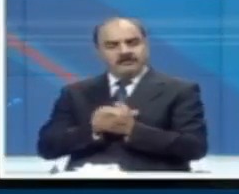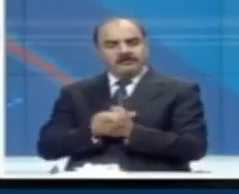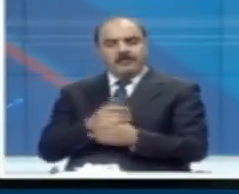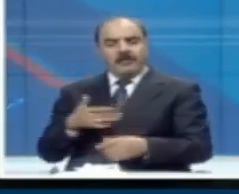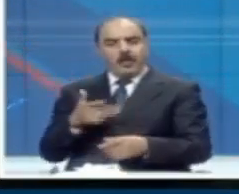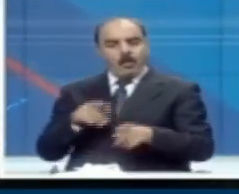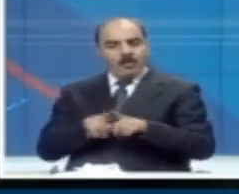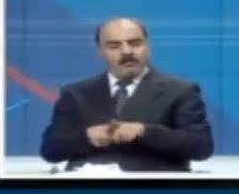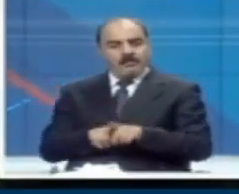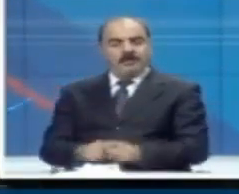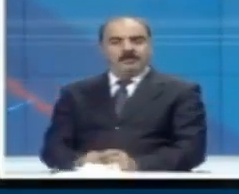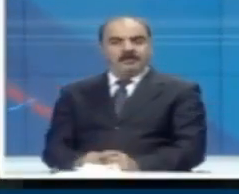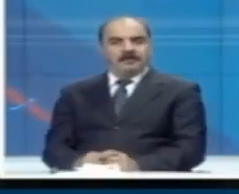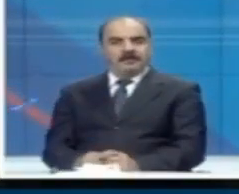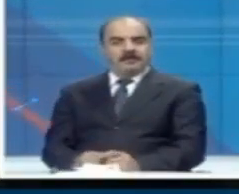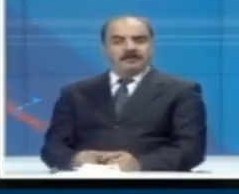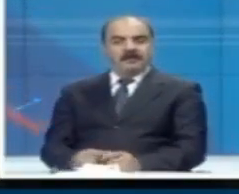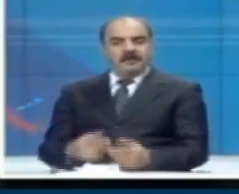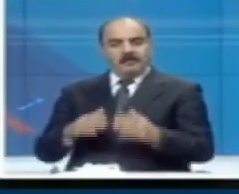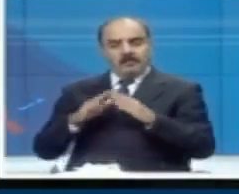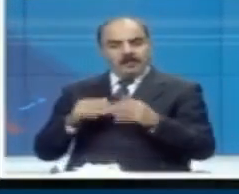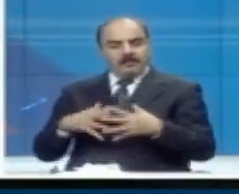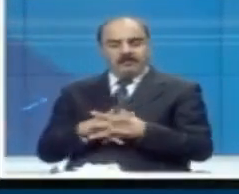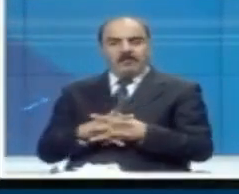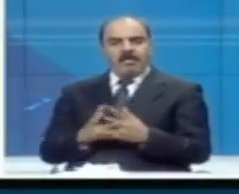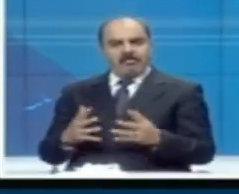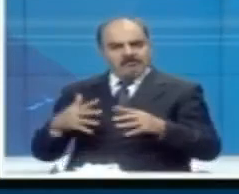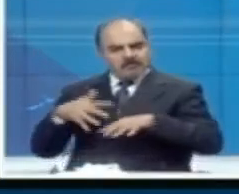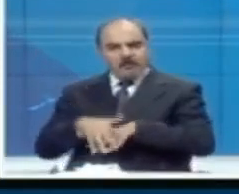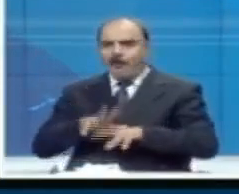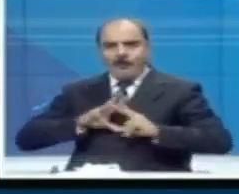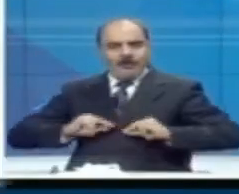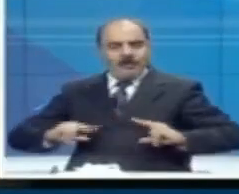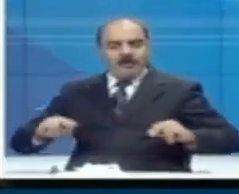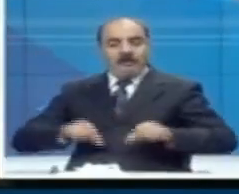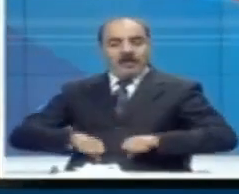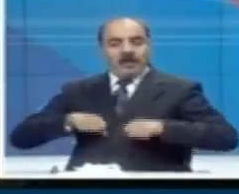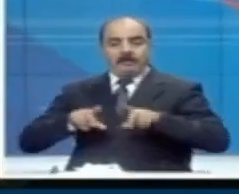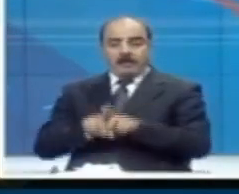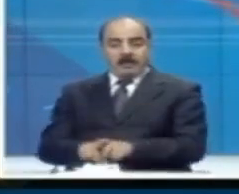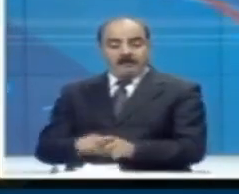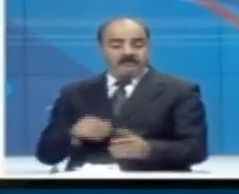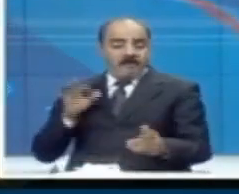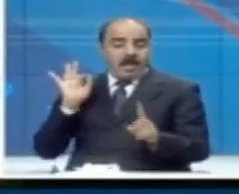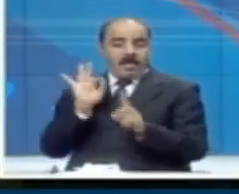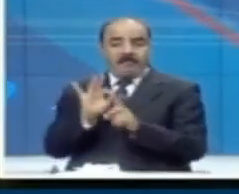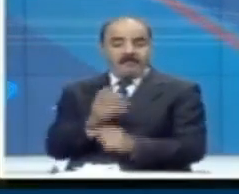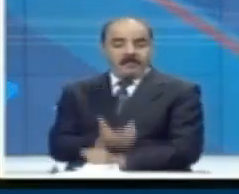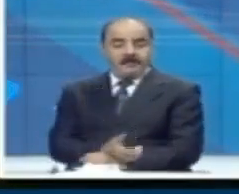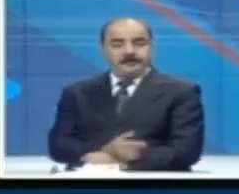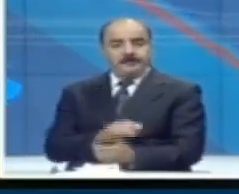الأخوية في النسيج المصري والتكامل في كل مناحي الحياة، بما يحقق يعني